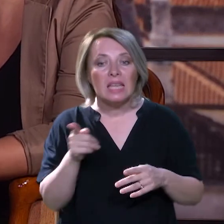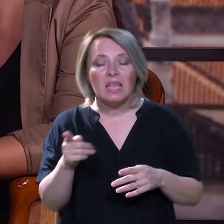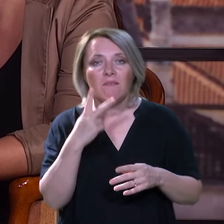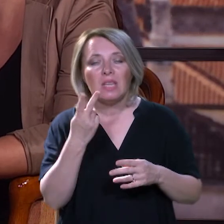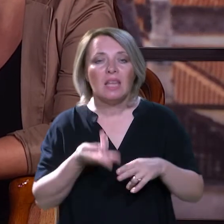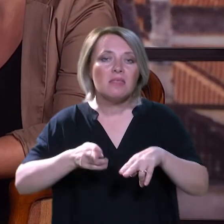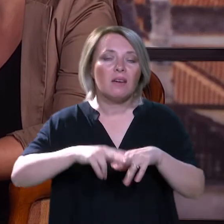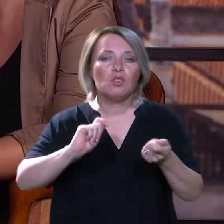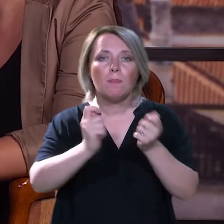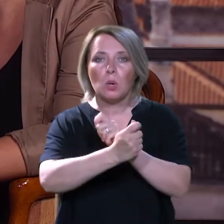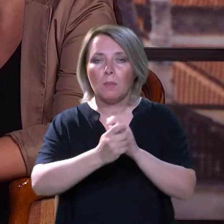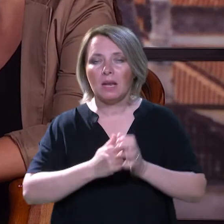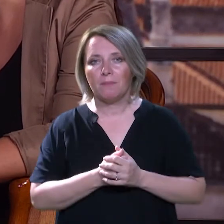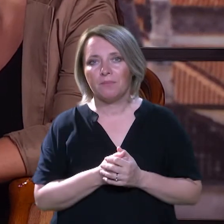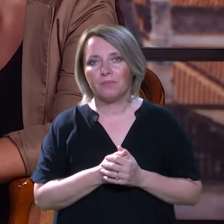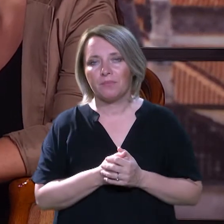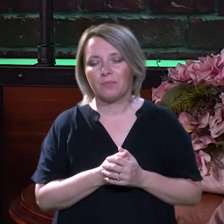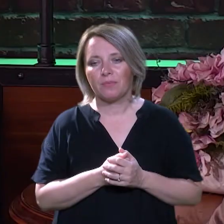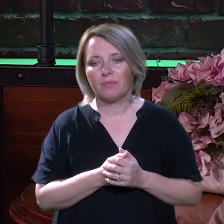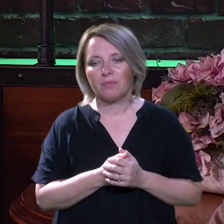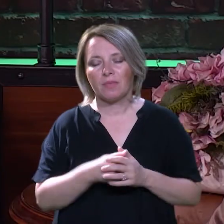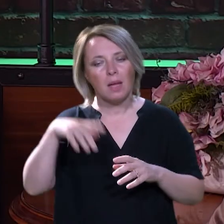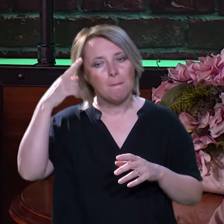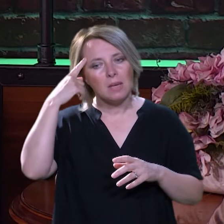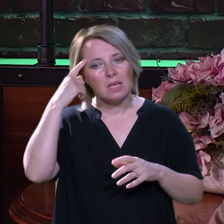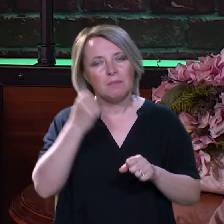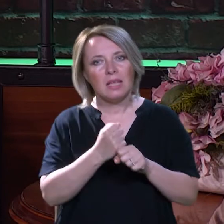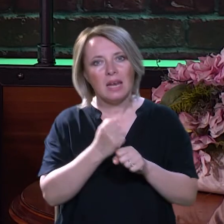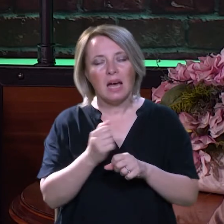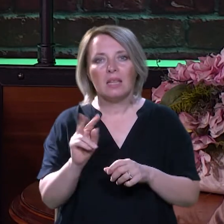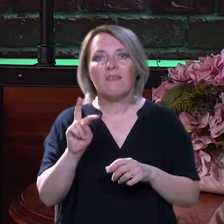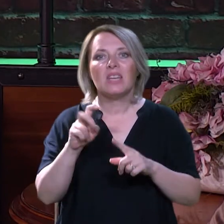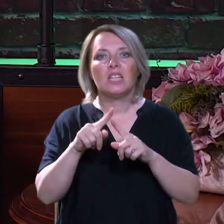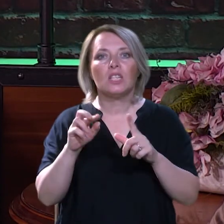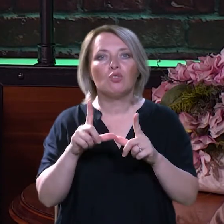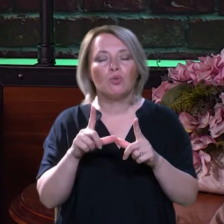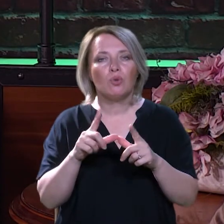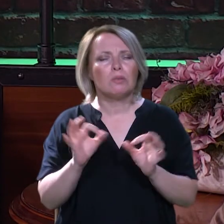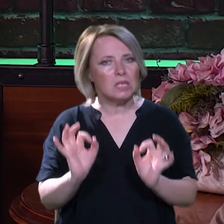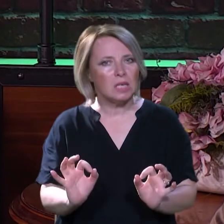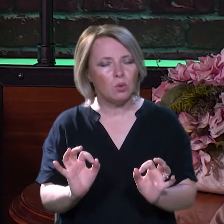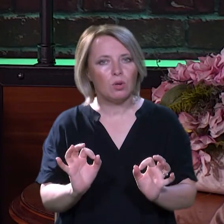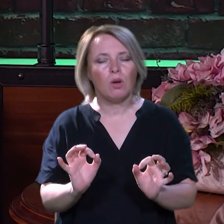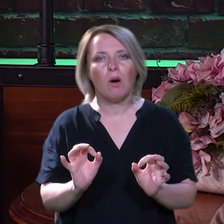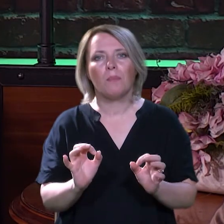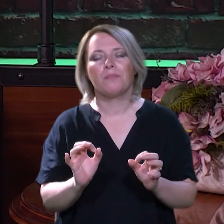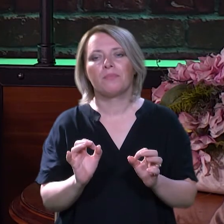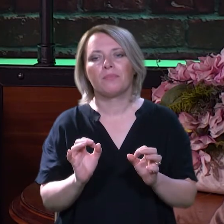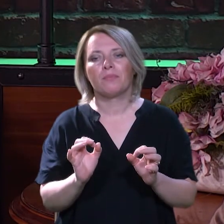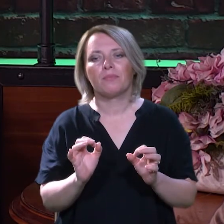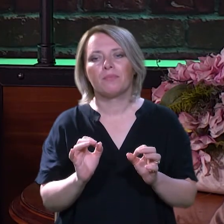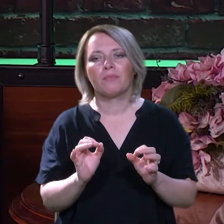vidite najviše promjena možda? Pa mislim da je rad u vrtiću sigurno